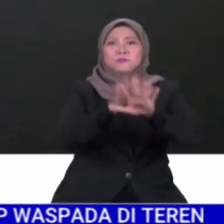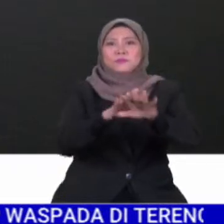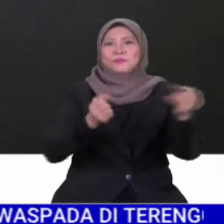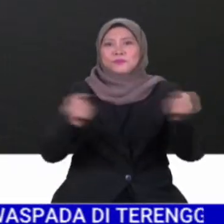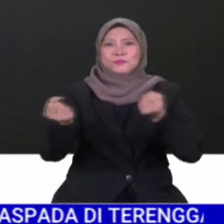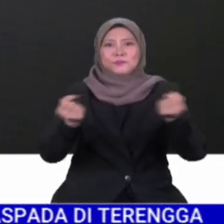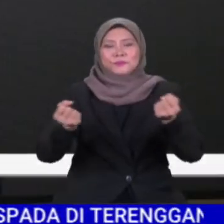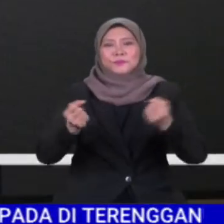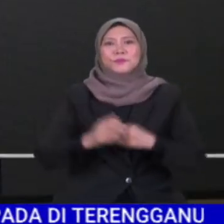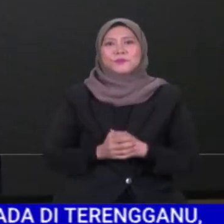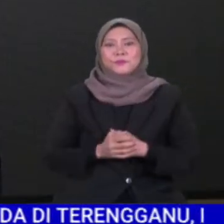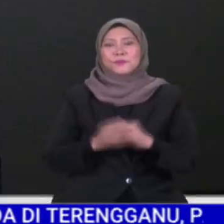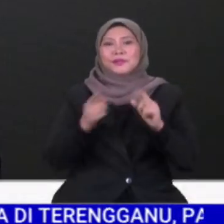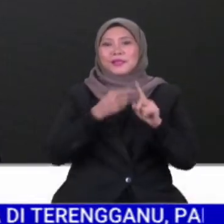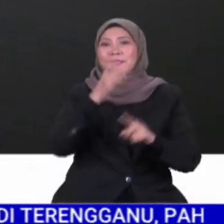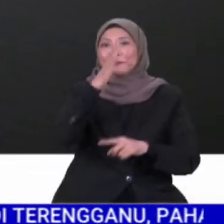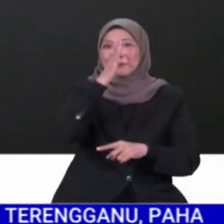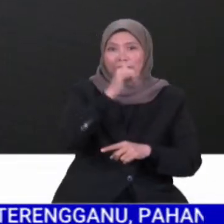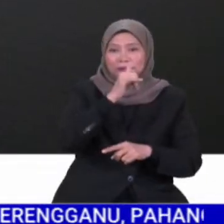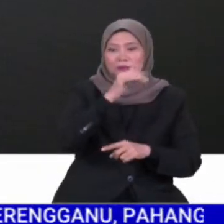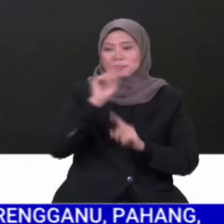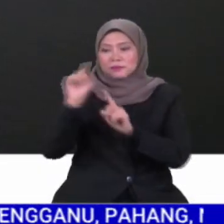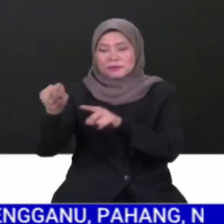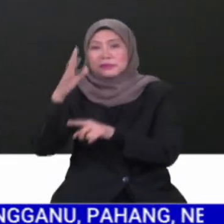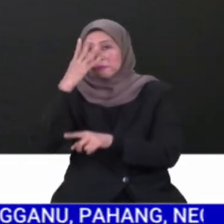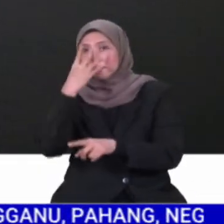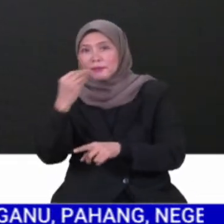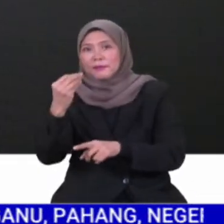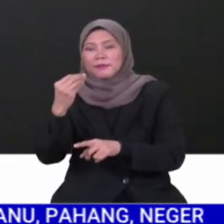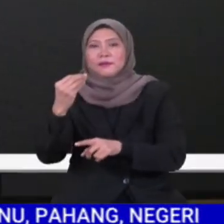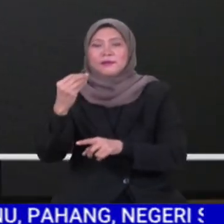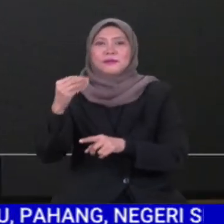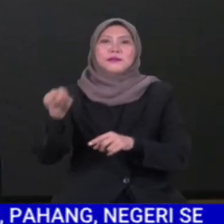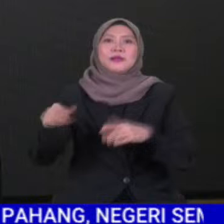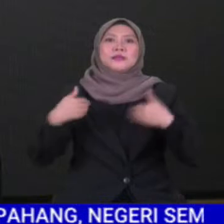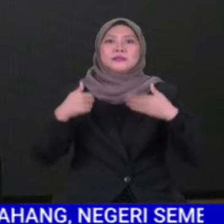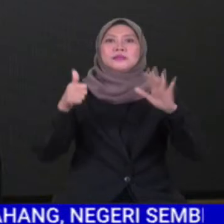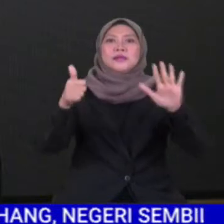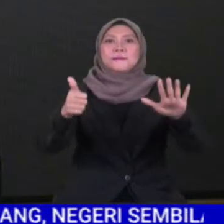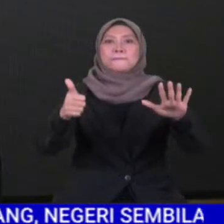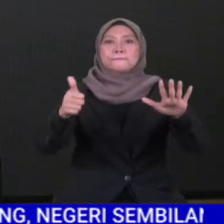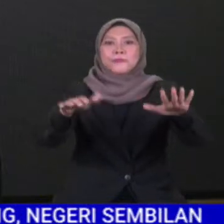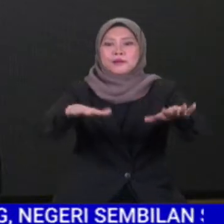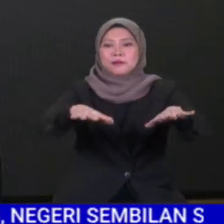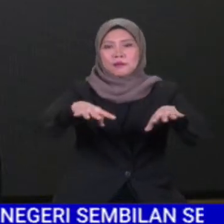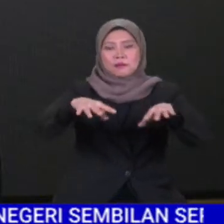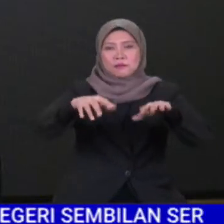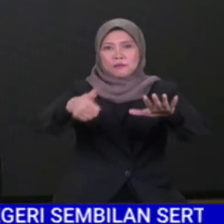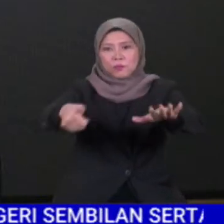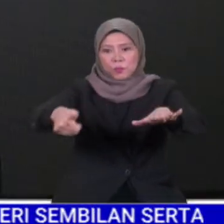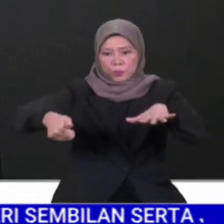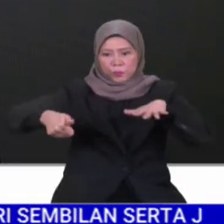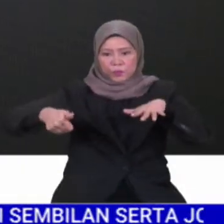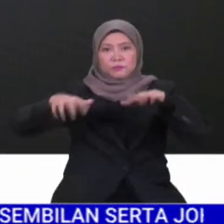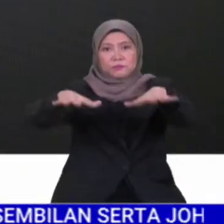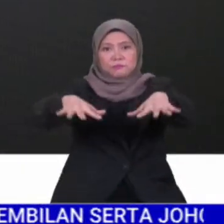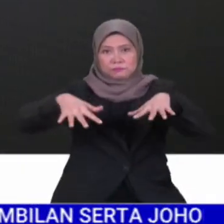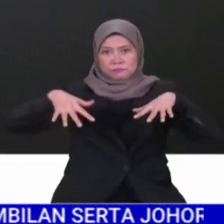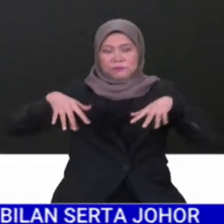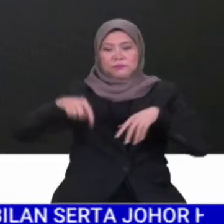lihat dari Melaka ke Seremban sudah ada 6 lorong. Ya. Daripada Seremban ke KL sudah